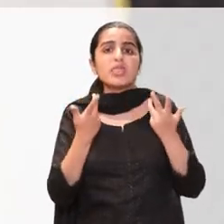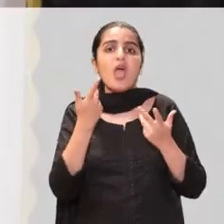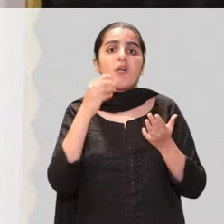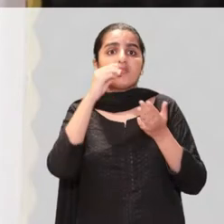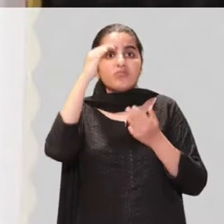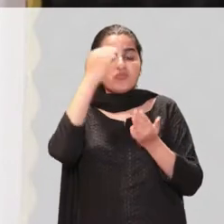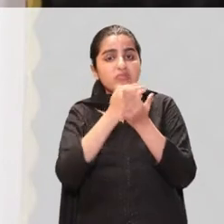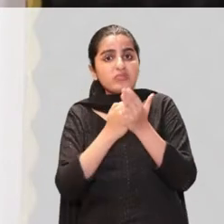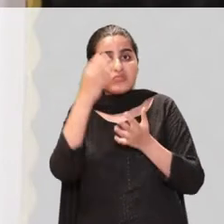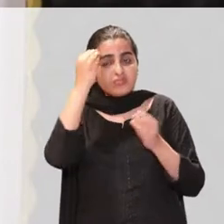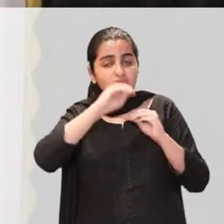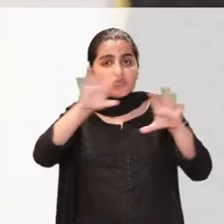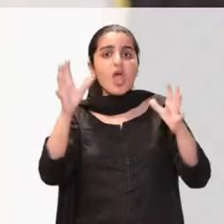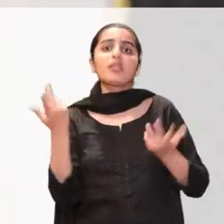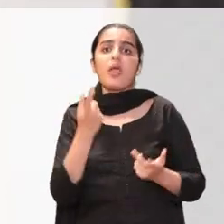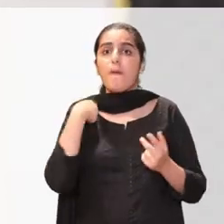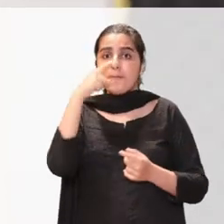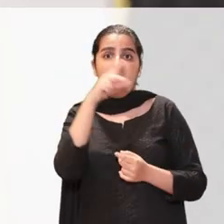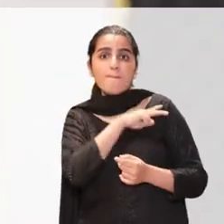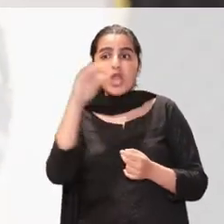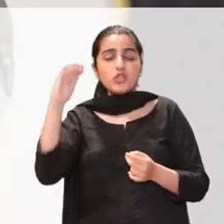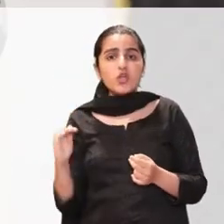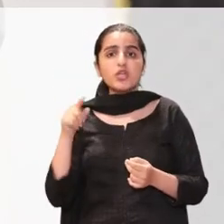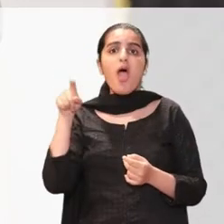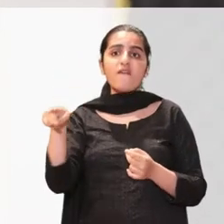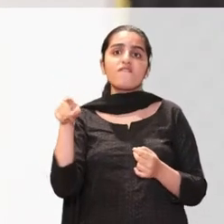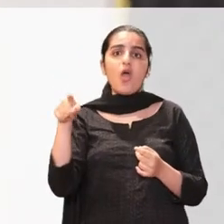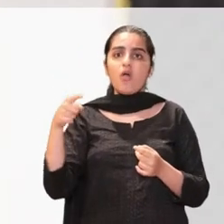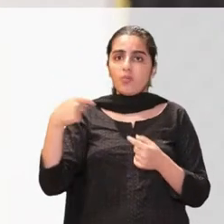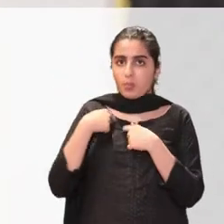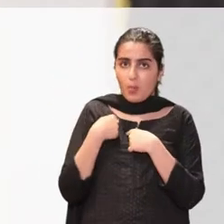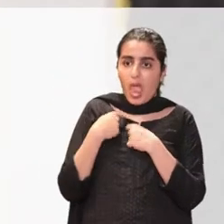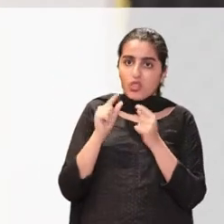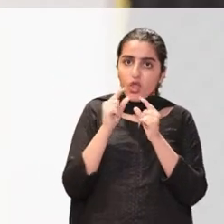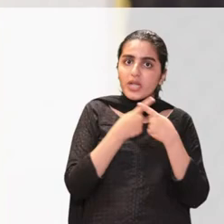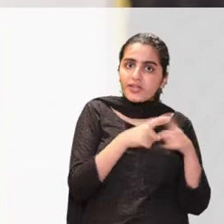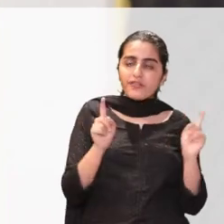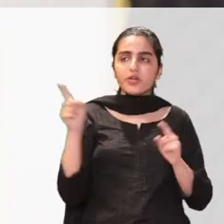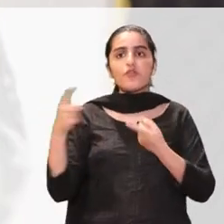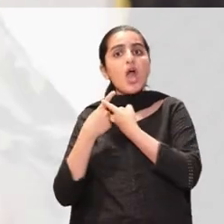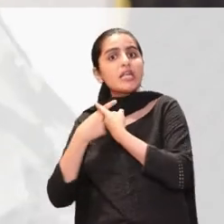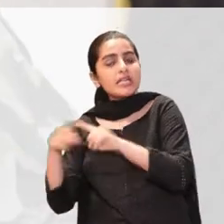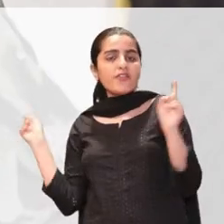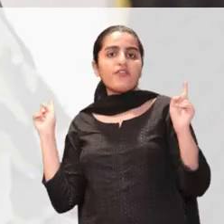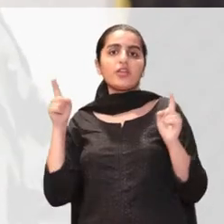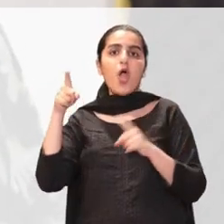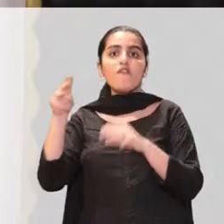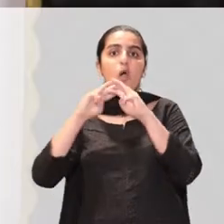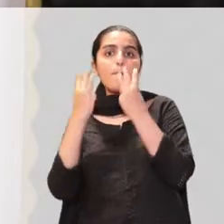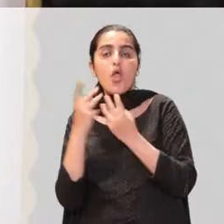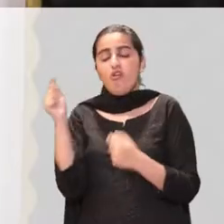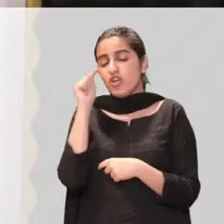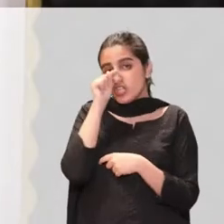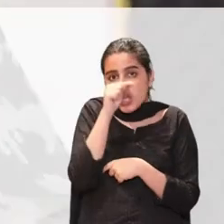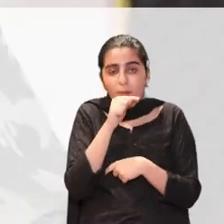बहु आरएसएस एंड एग्जांपल यह लोग मानने को तैयार नहीं है लगे मेरे बड़े भाई हैं मैं बाइक पर था कल सुबह बच्चों को छोड़कर ऑब्जेक्टिव